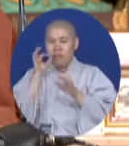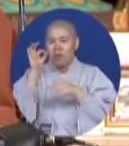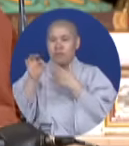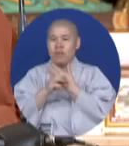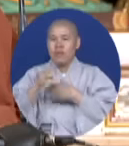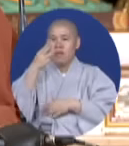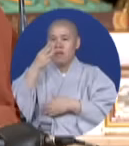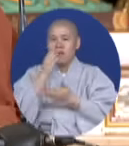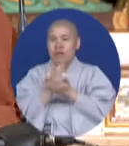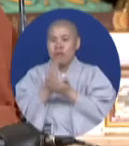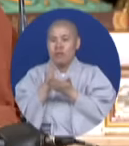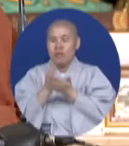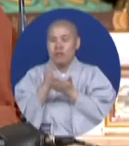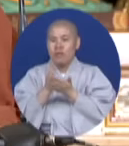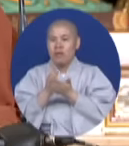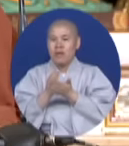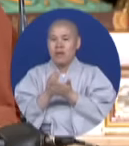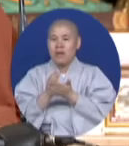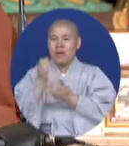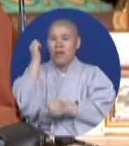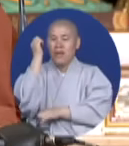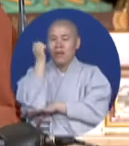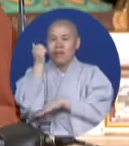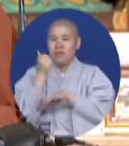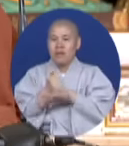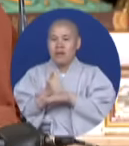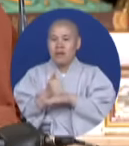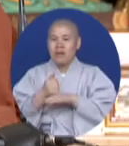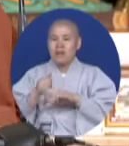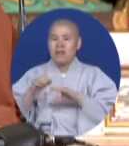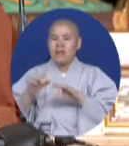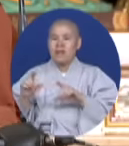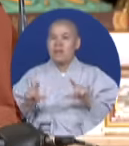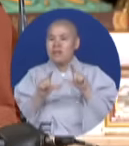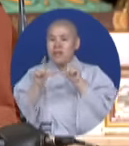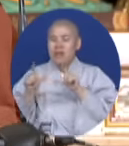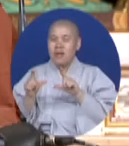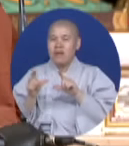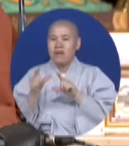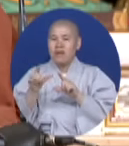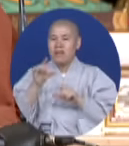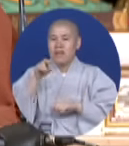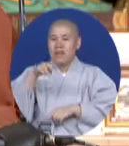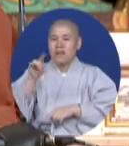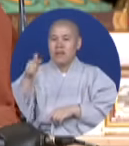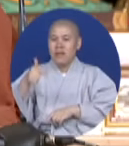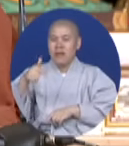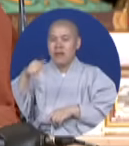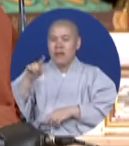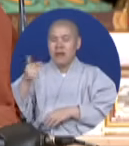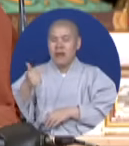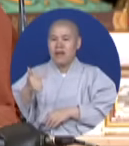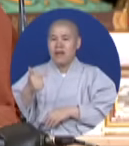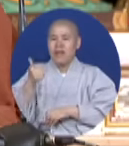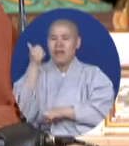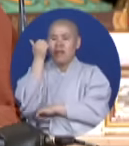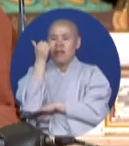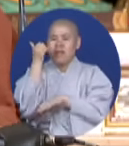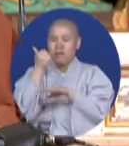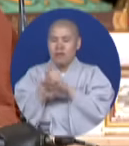삼종인과 첫째는 세간인과 둘째는 출세간인과 셋째는